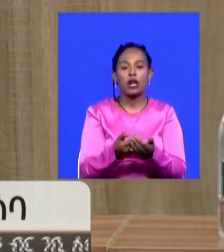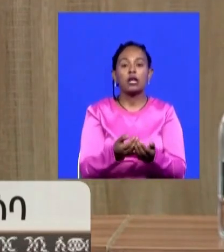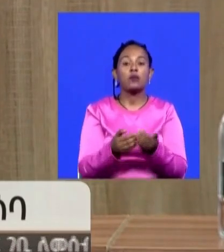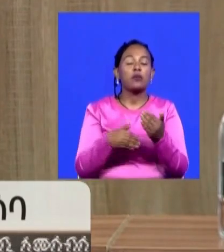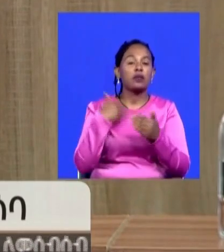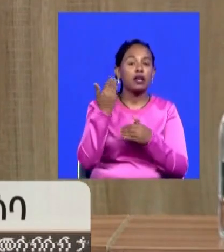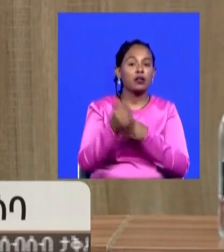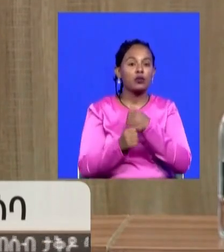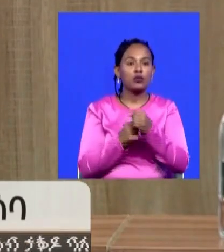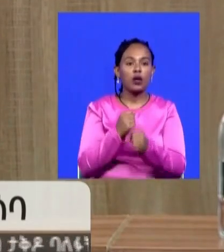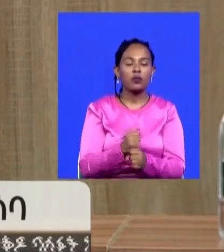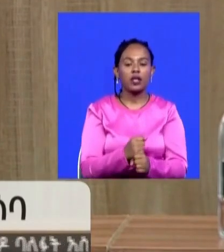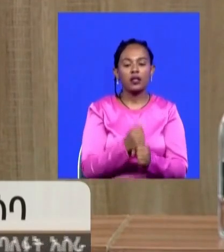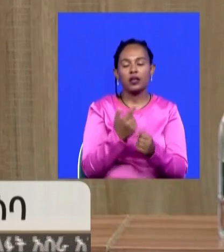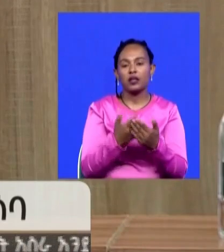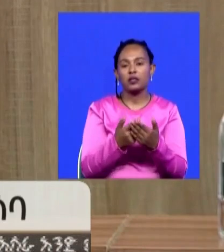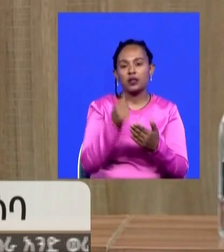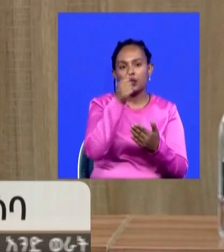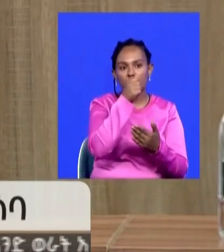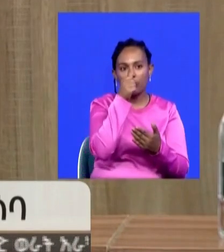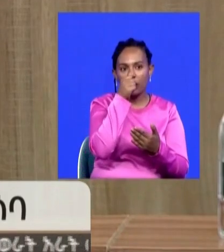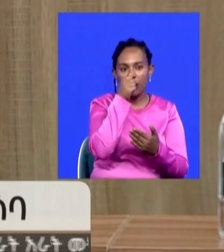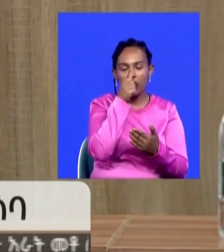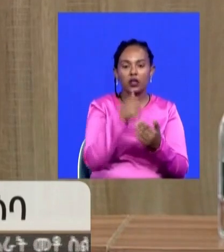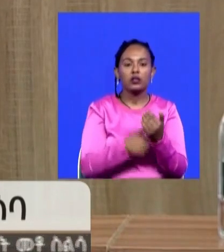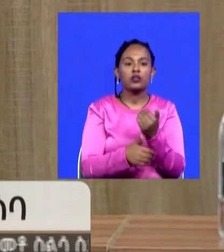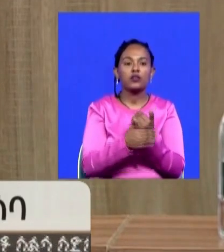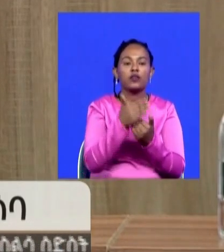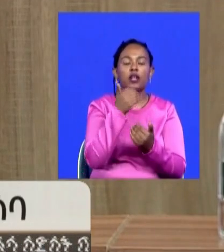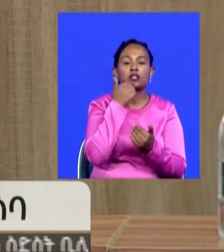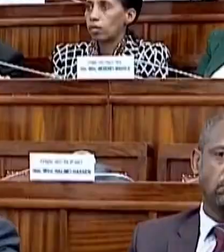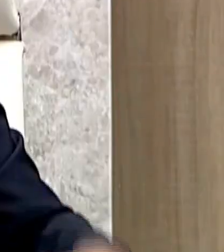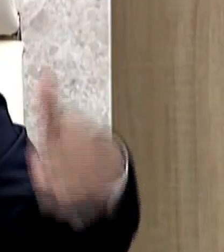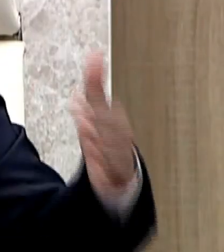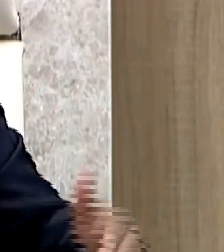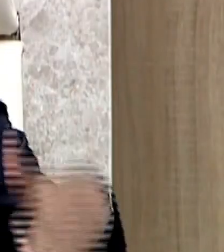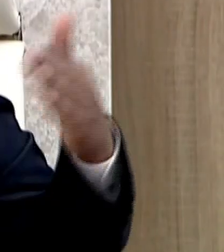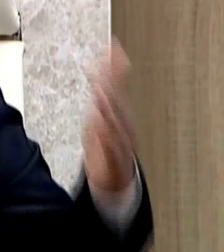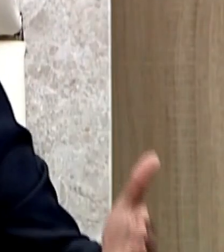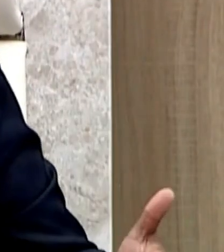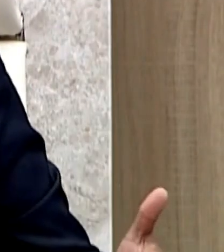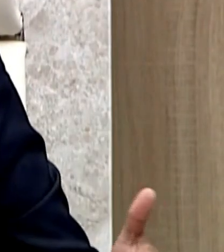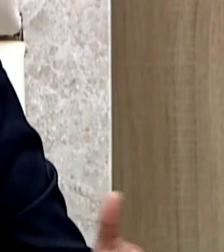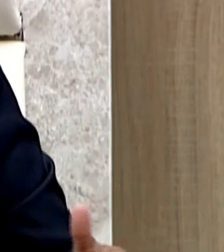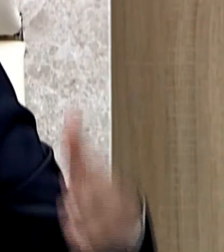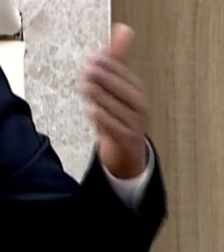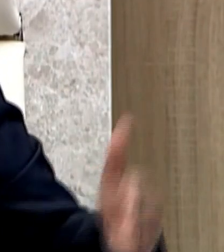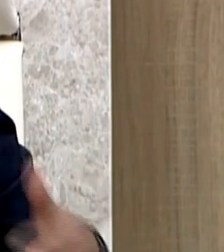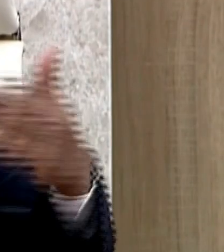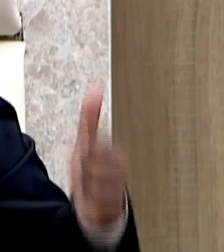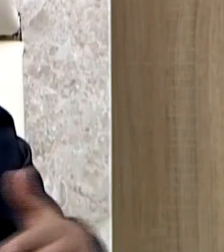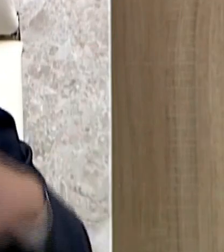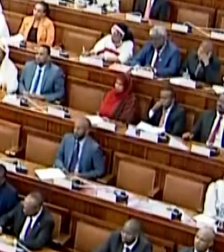አመታት የምርጥ ዘር ጉዳይም ኢትዮጵያ ትሸፍናለች የሚል እምነት አለ። በሌማት ትሩፋት መርሃ ግብሩም ትልቅ